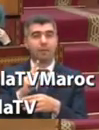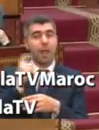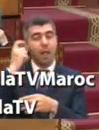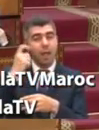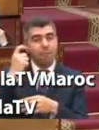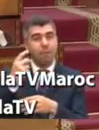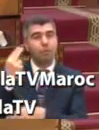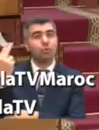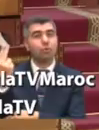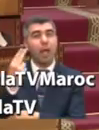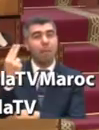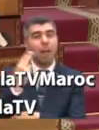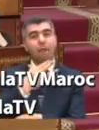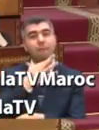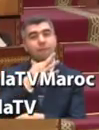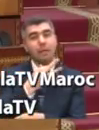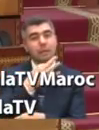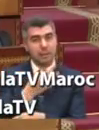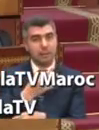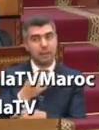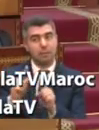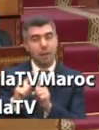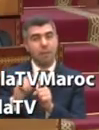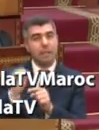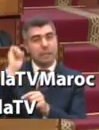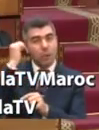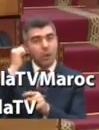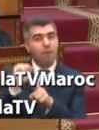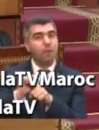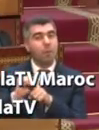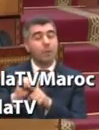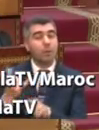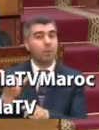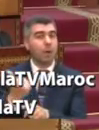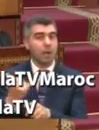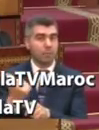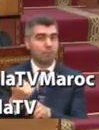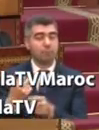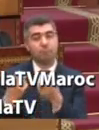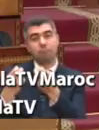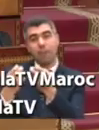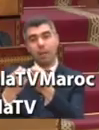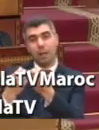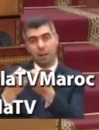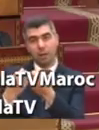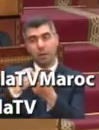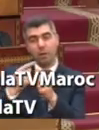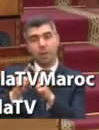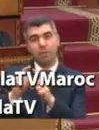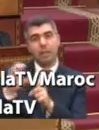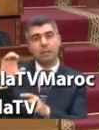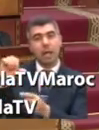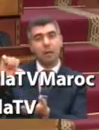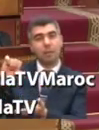من أجل تيسير حصول هذه الطبقة على تكوين جامعي. هنا نتكلم كمثال لا يحصر على إقليم دون